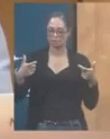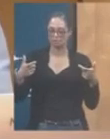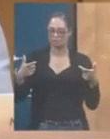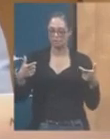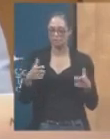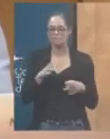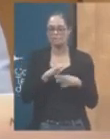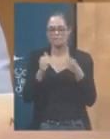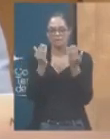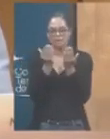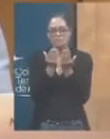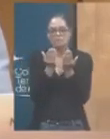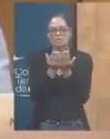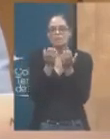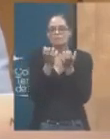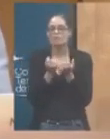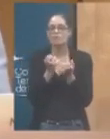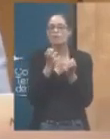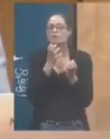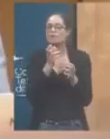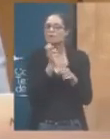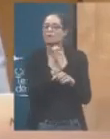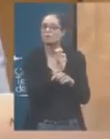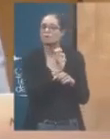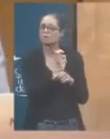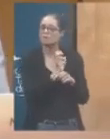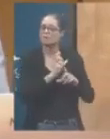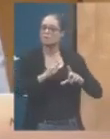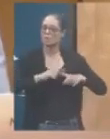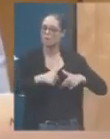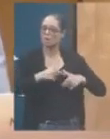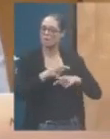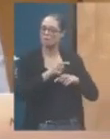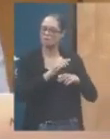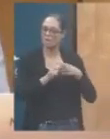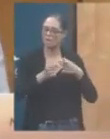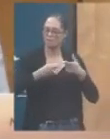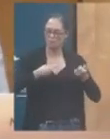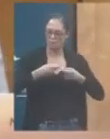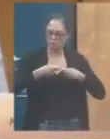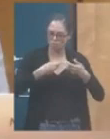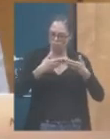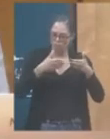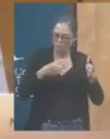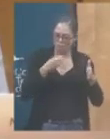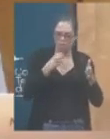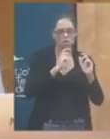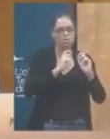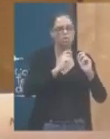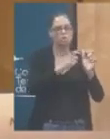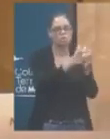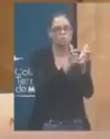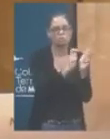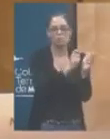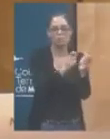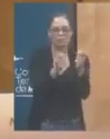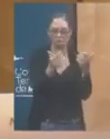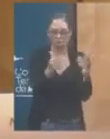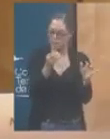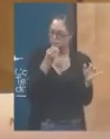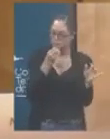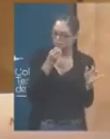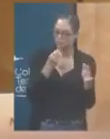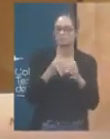été menée pour une galerie-école qui a été lancée. Les marchés sont déjà attribués aux entreprises. Alors la question